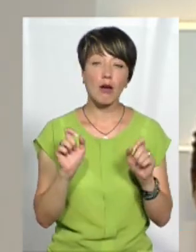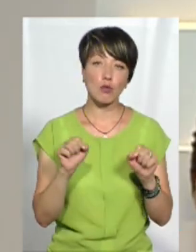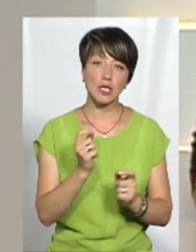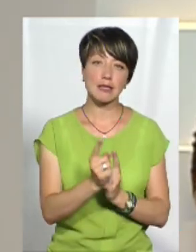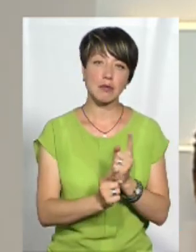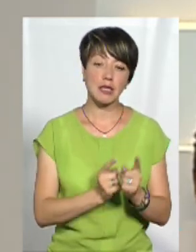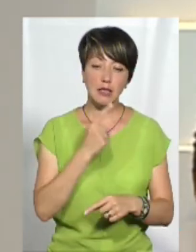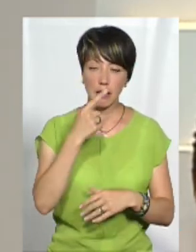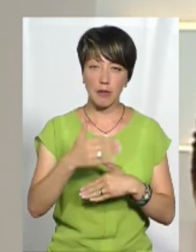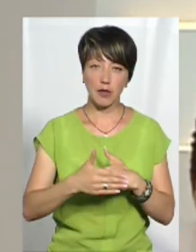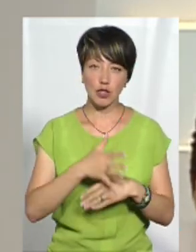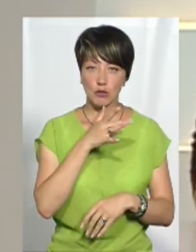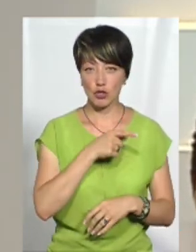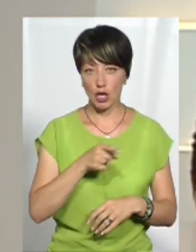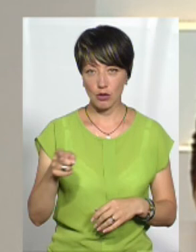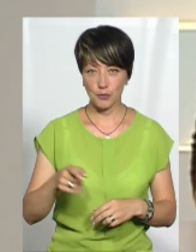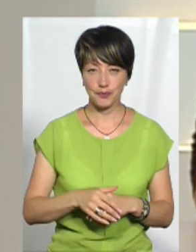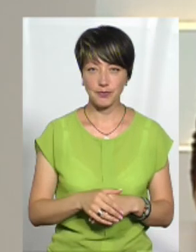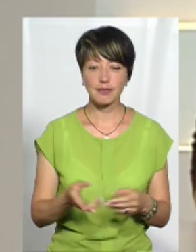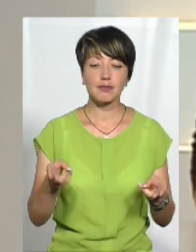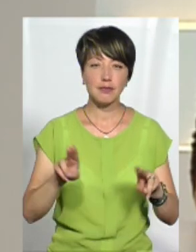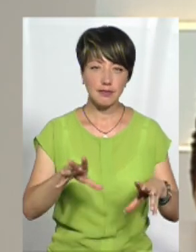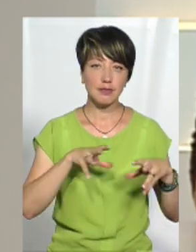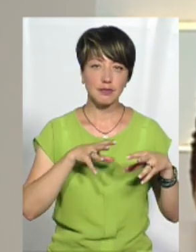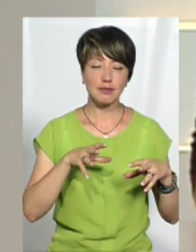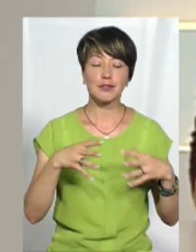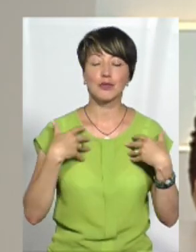може змінитись вже найближчим часом.